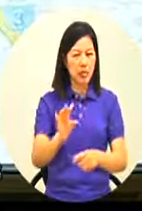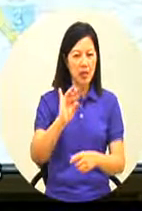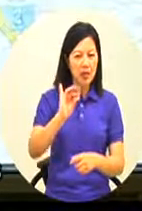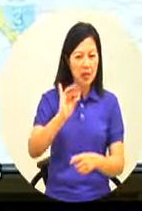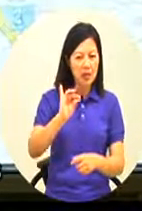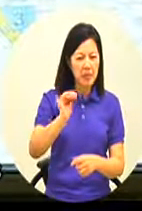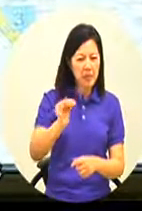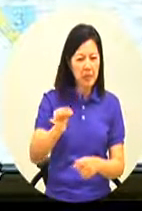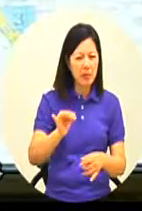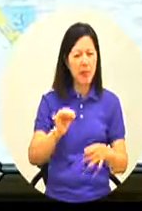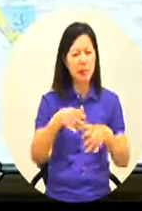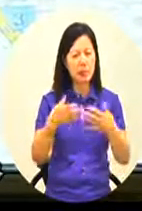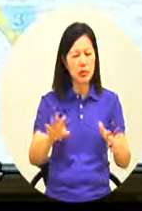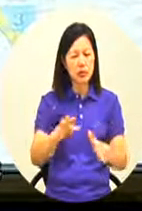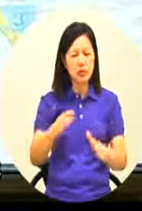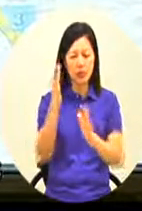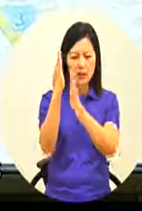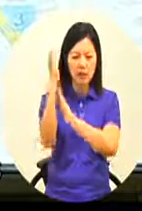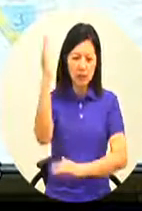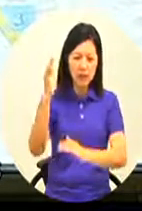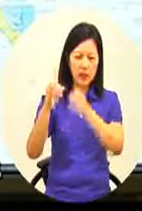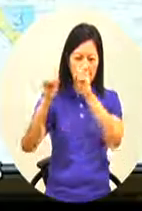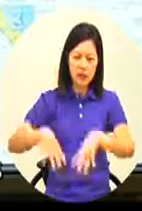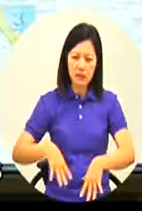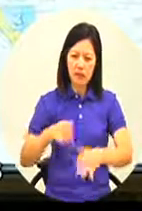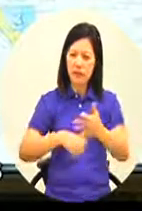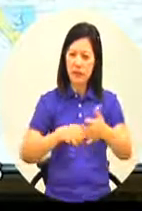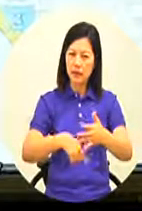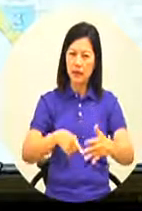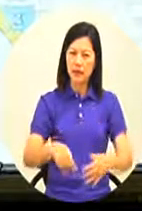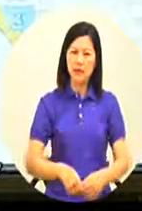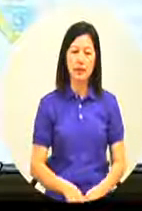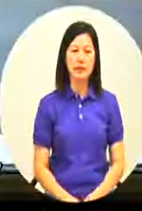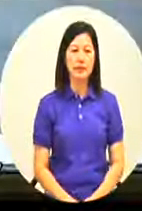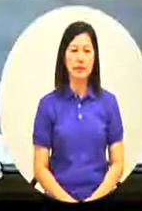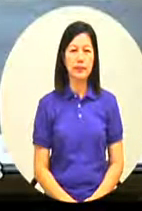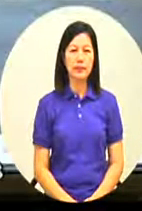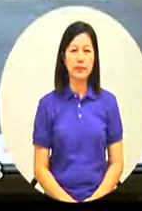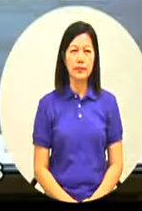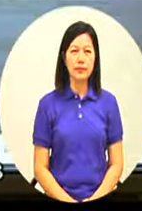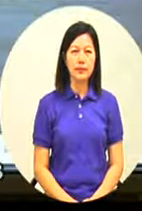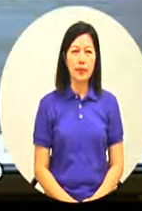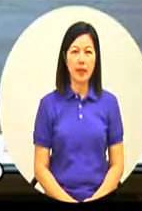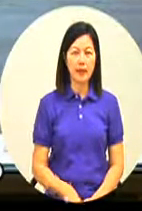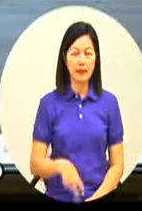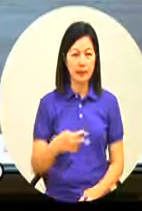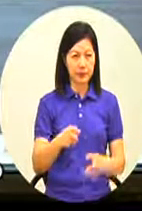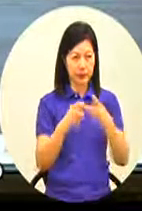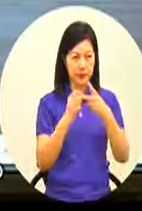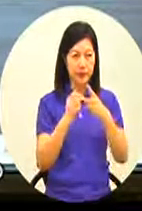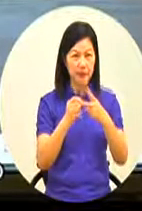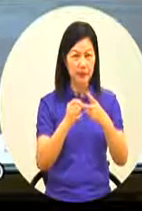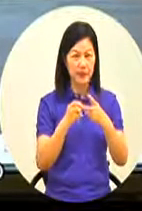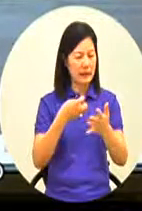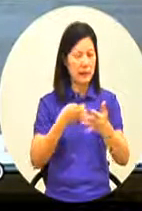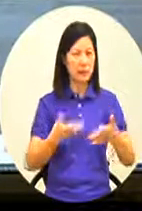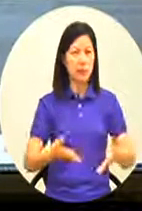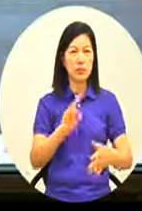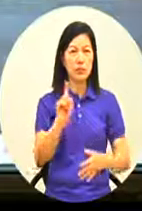啊，一道墙而已。好。第二个呢，更严重。人讲